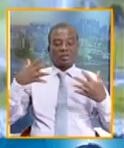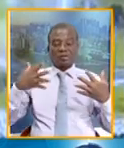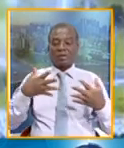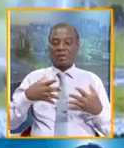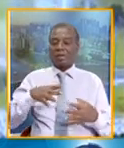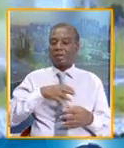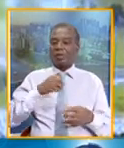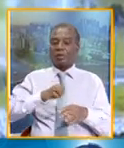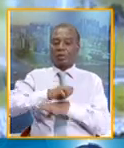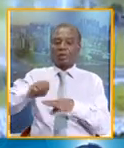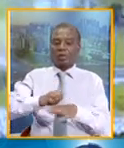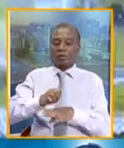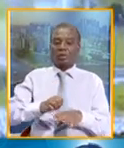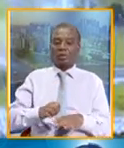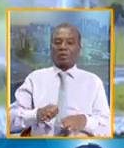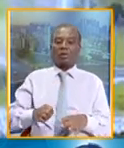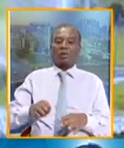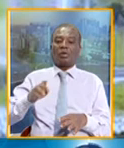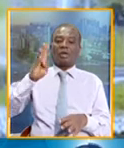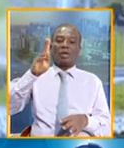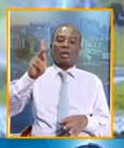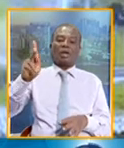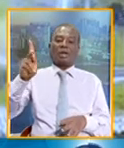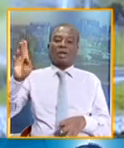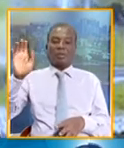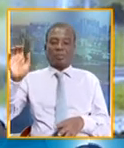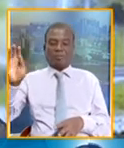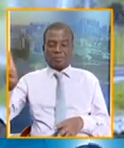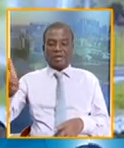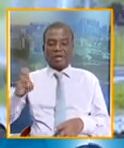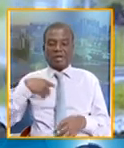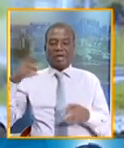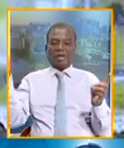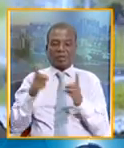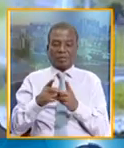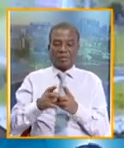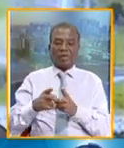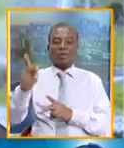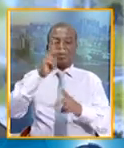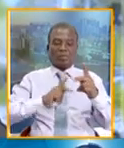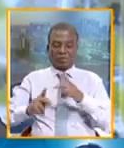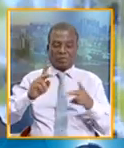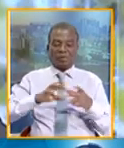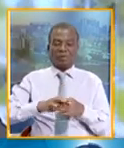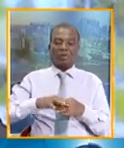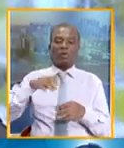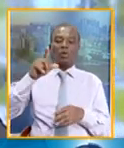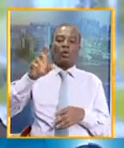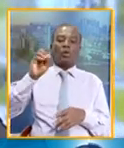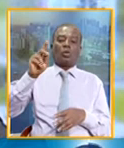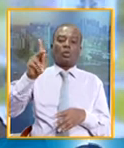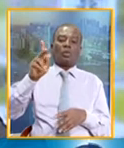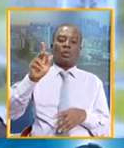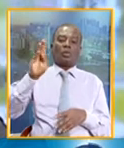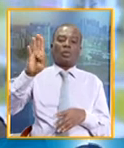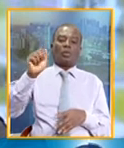ceux engagés dans la partie. Kouadio Konambertin, le candidat indépendant, a rencontré les populations de Lokbakro dans la commune de Yamoussoukro. Le candidat du RHDP,